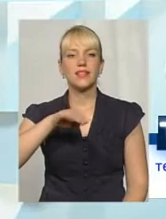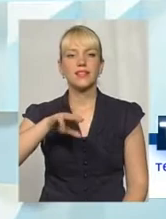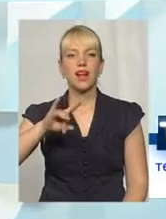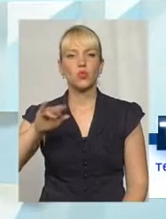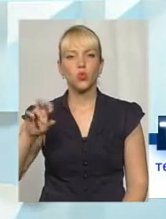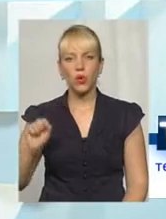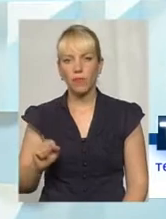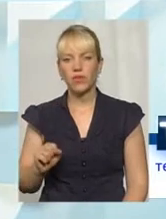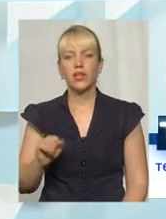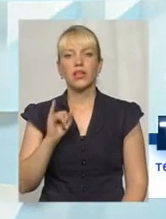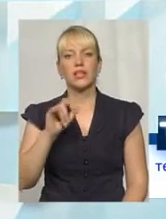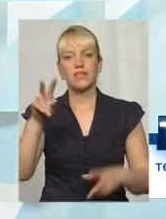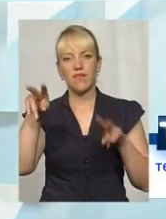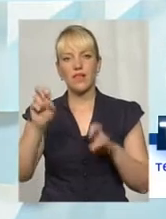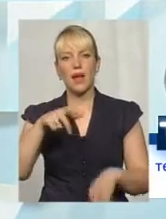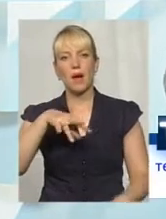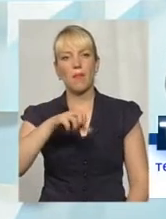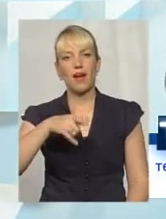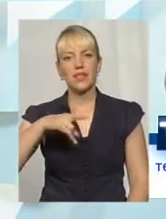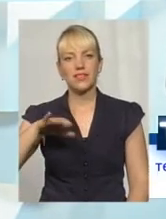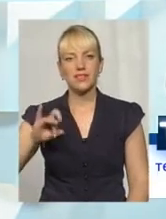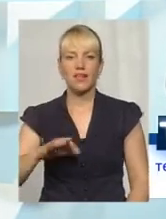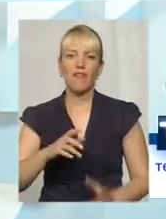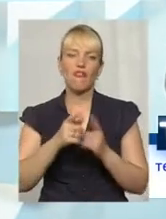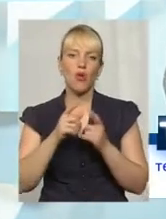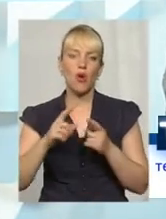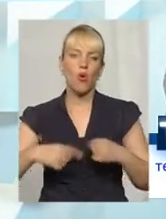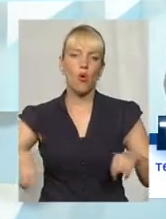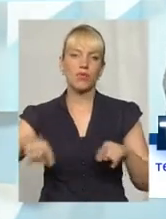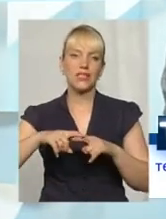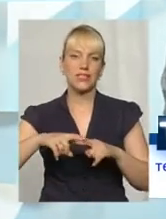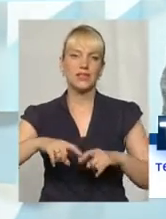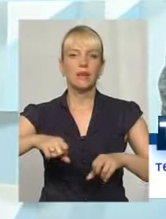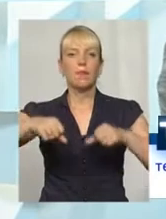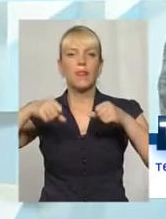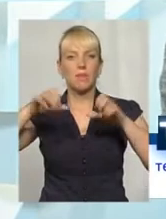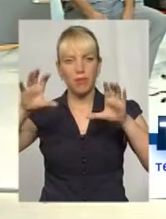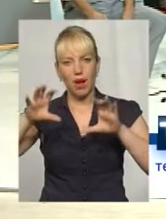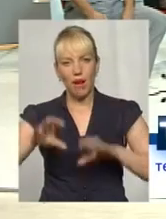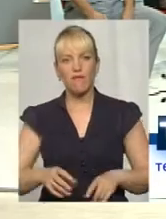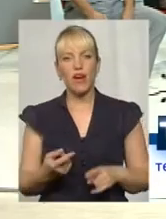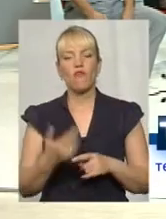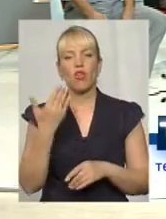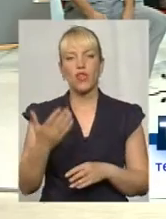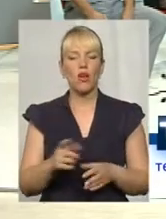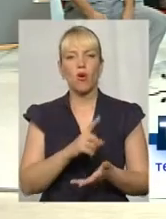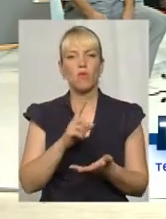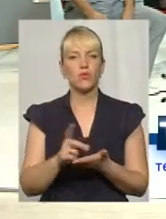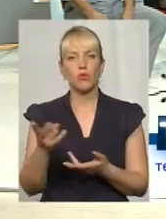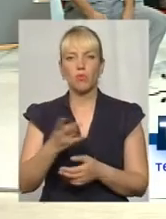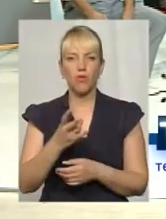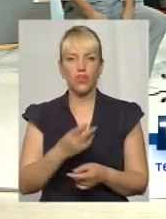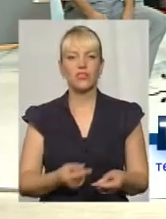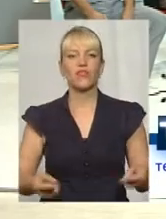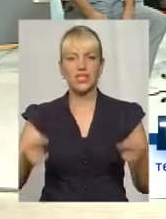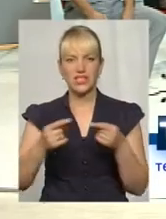здобуття звання магістра в області права, вони обов'язково мають вже визначити в тих хоча